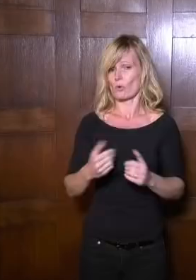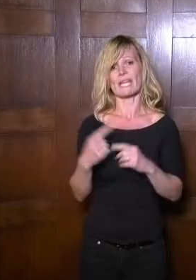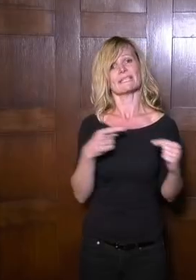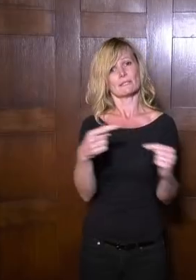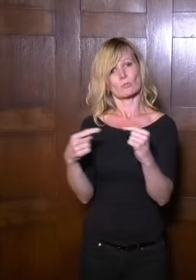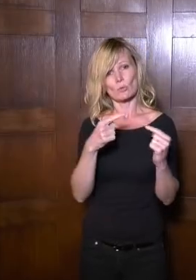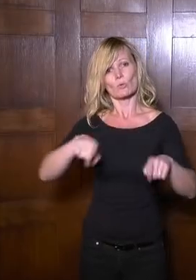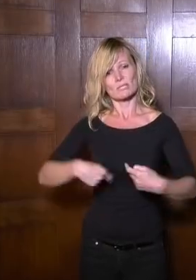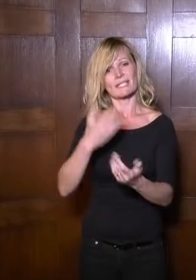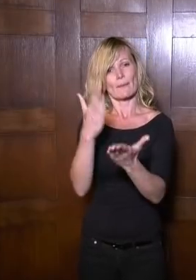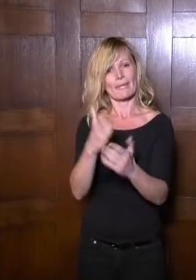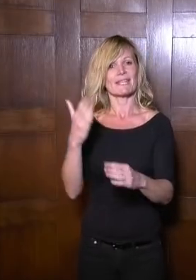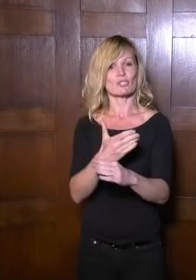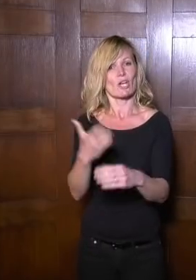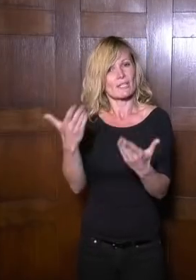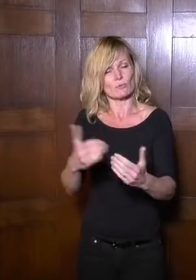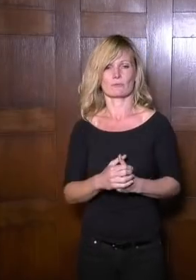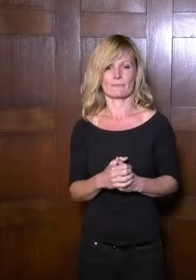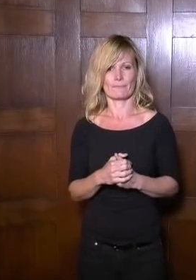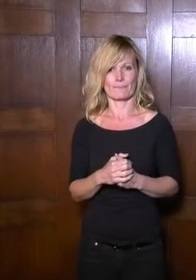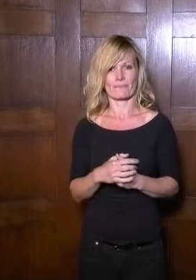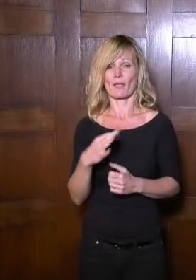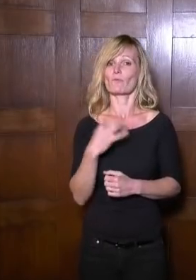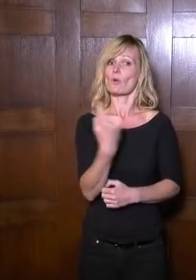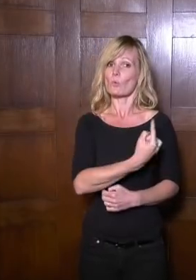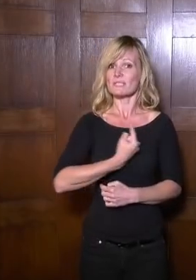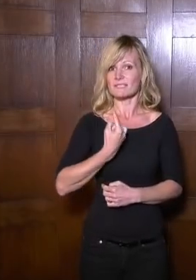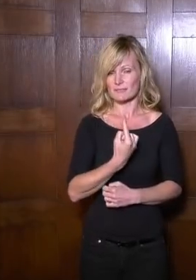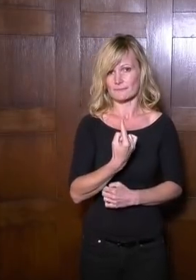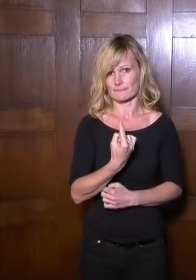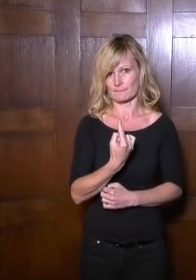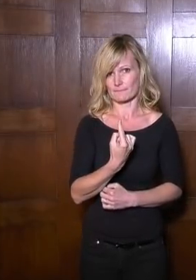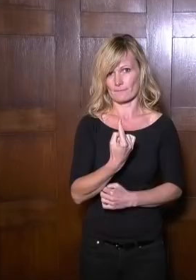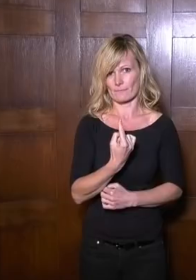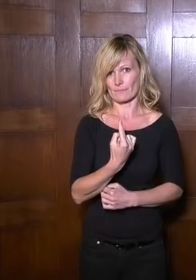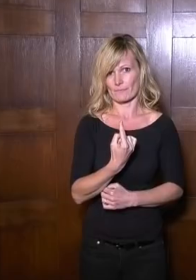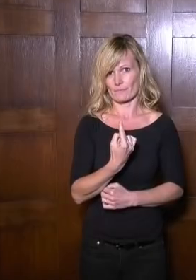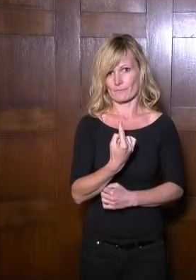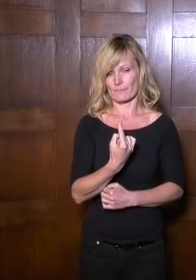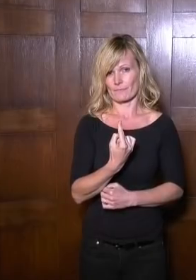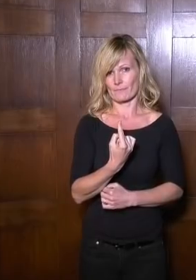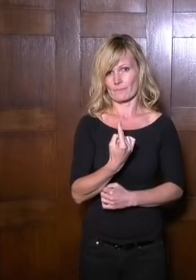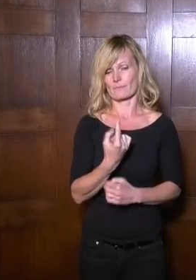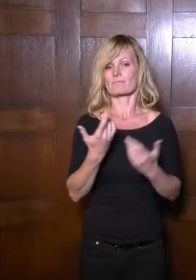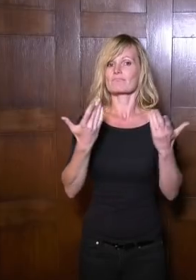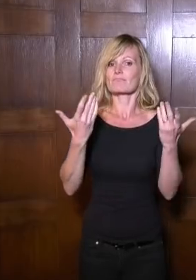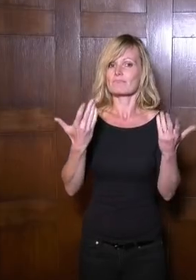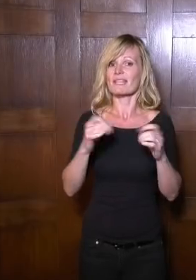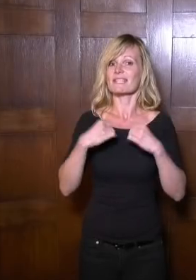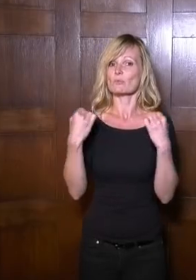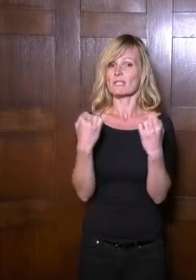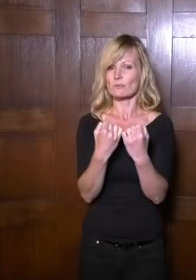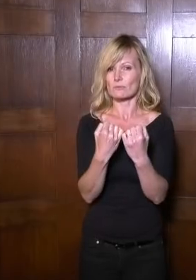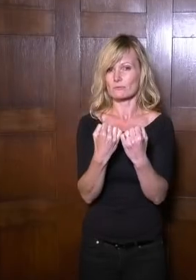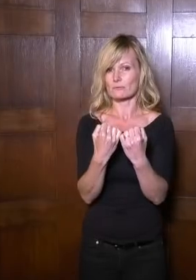Ende eine Entscheidung getroffen wird. Und für uns ist es so, dass wir in Anbetracht auch der Situation